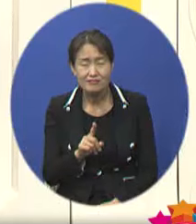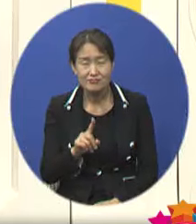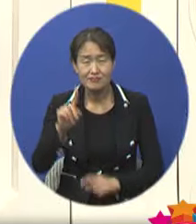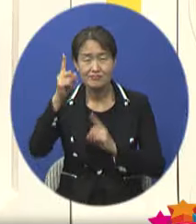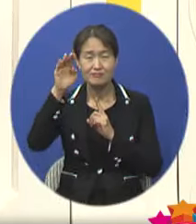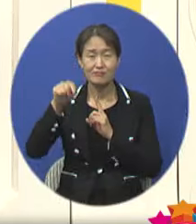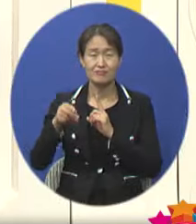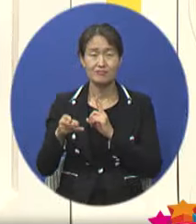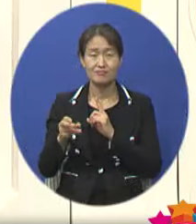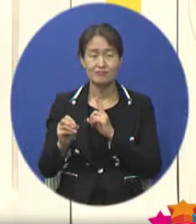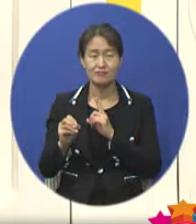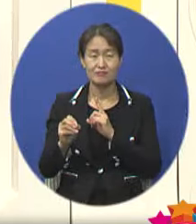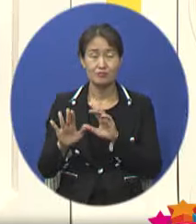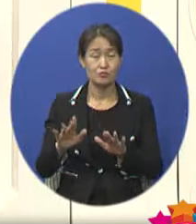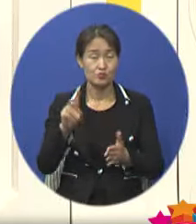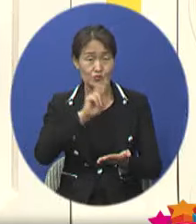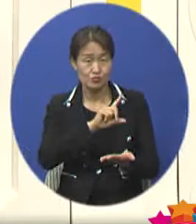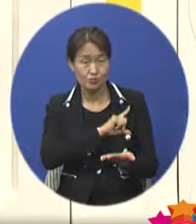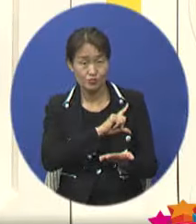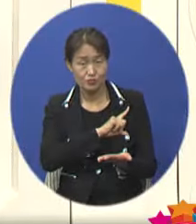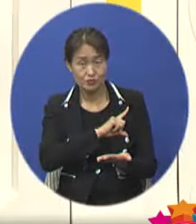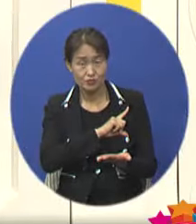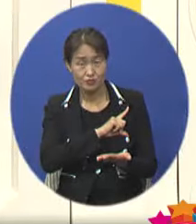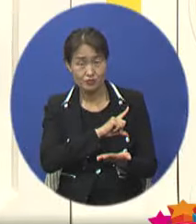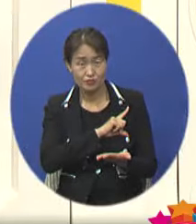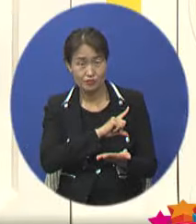이부영 씨, 네. 아 오늘 불러주실 노래는요?